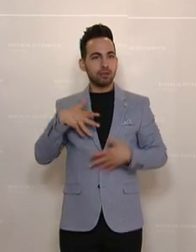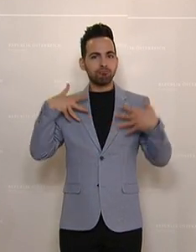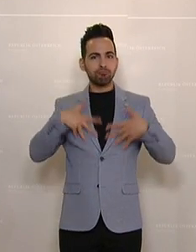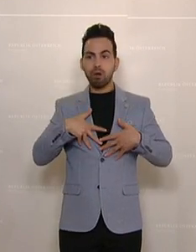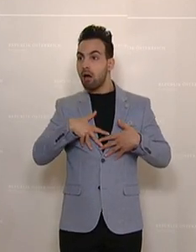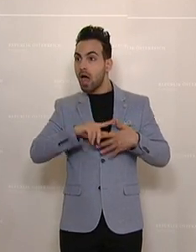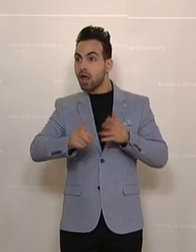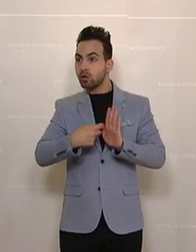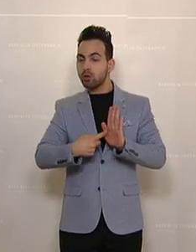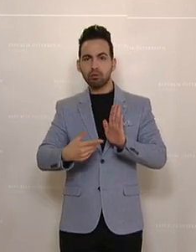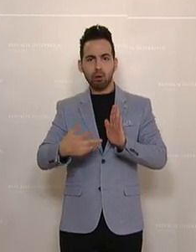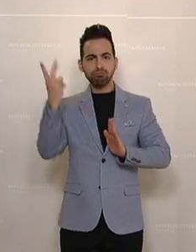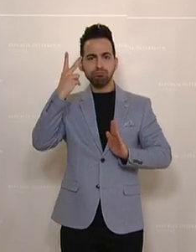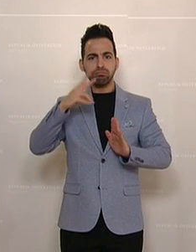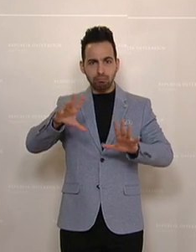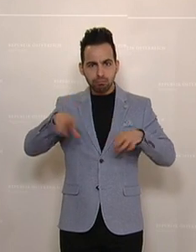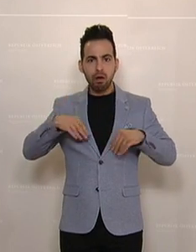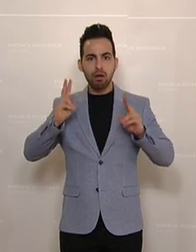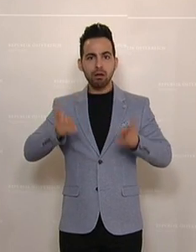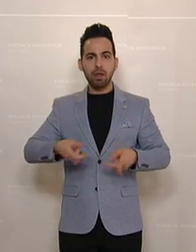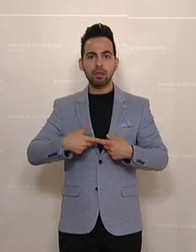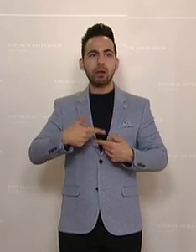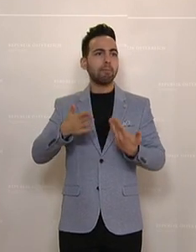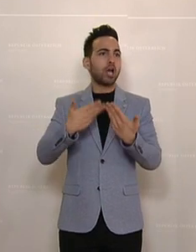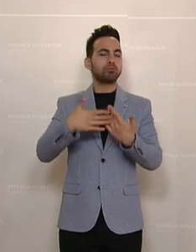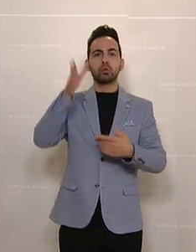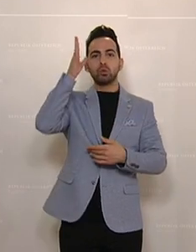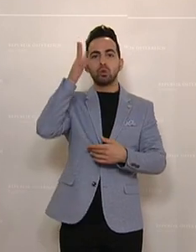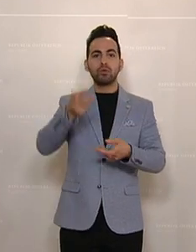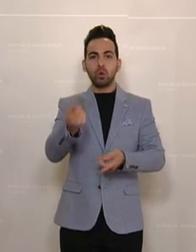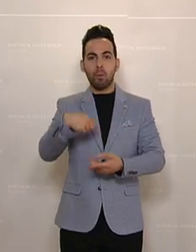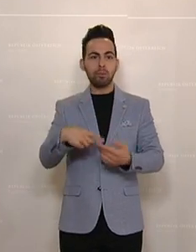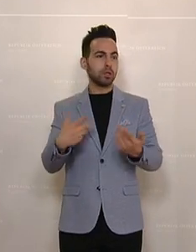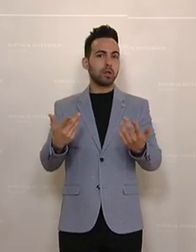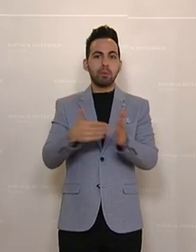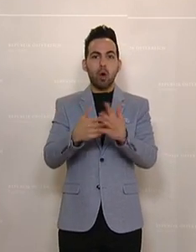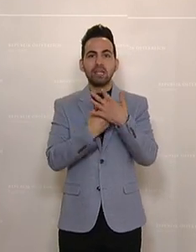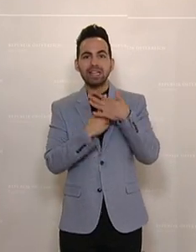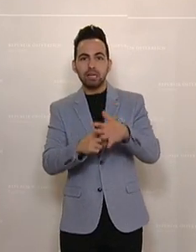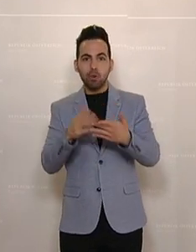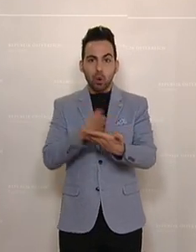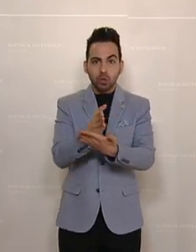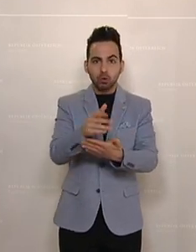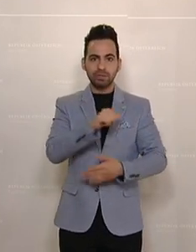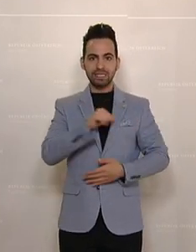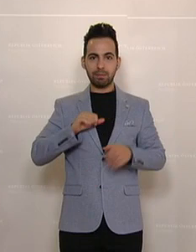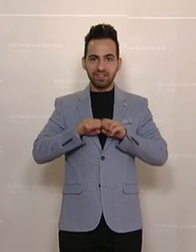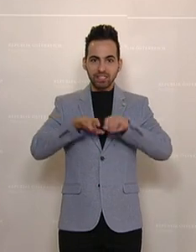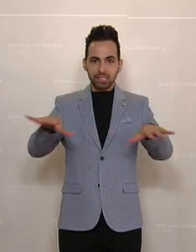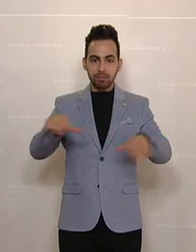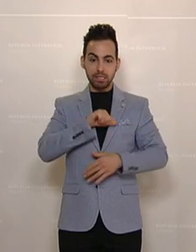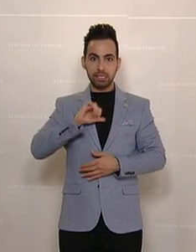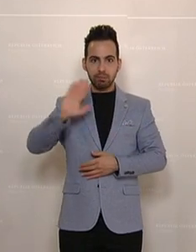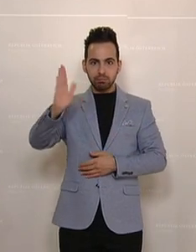Herausforderungen entgegenzutreten, die noch nicht absehbar sind. Da rede ich von Teamorientierung, Selbstwirksamkeit,